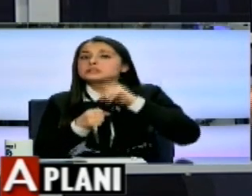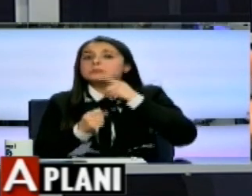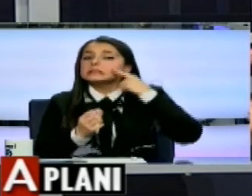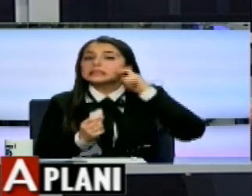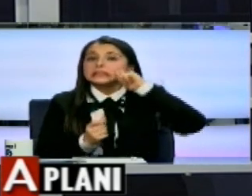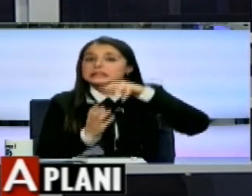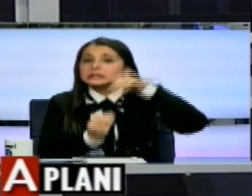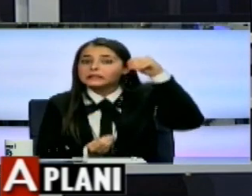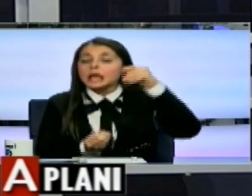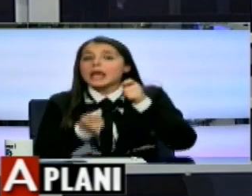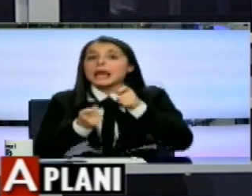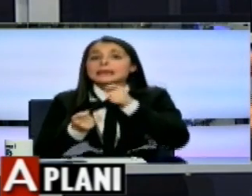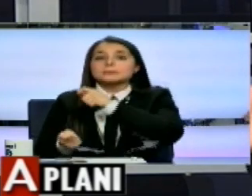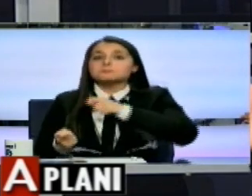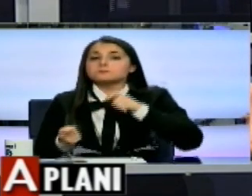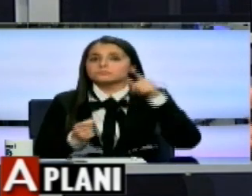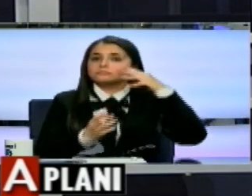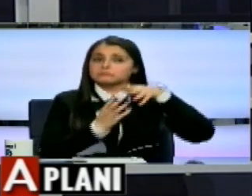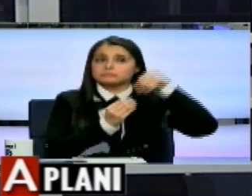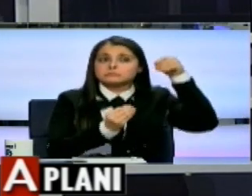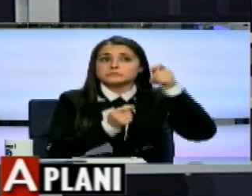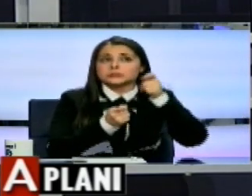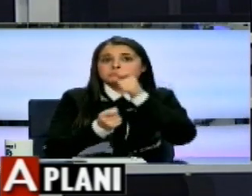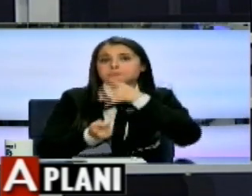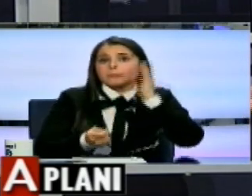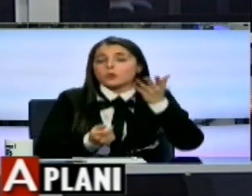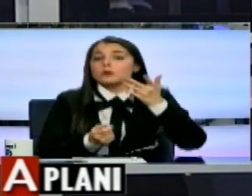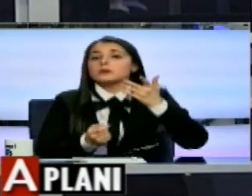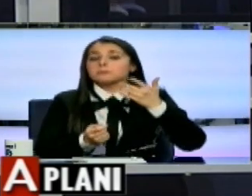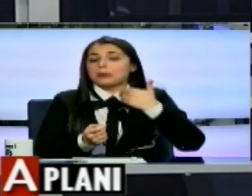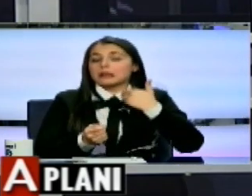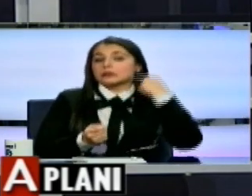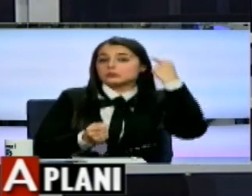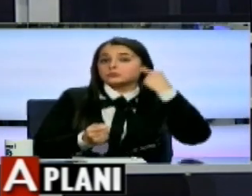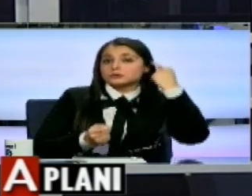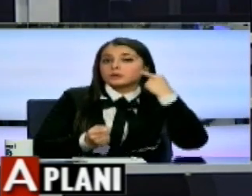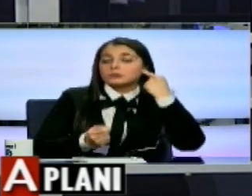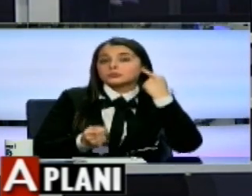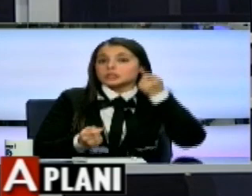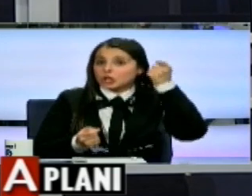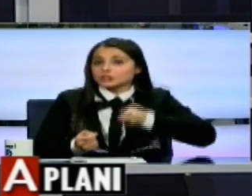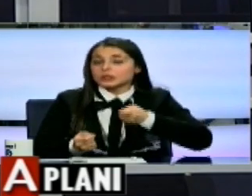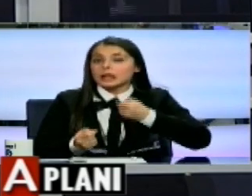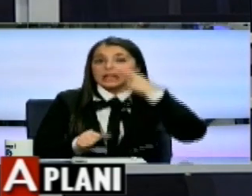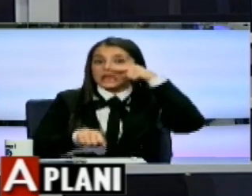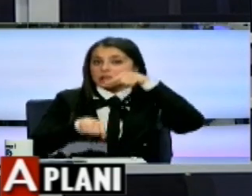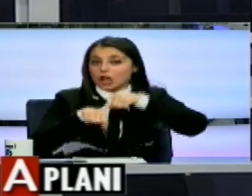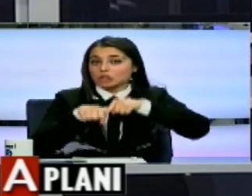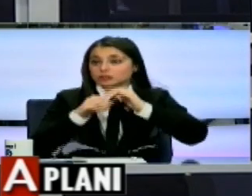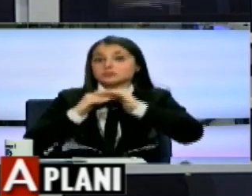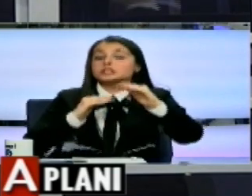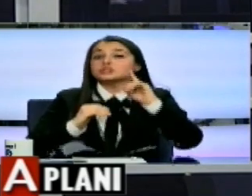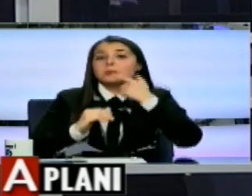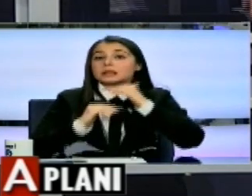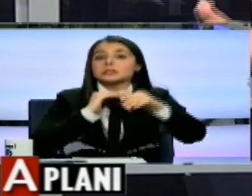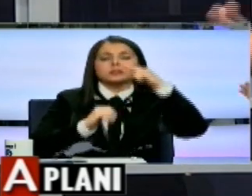ne yapıyorlar? Yani din görevlilerimiz de bu dili bilmiyorlar. Ben inanıyorum ki çok gerçekten inançlı bir